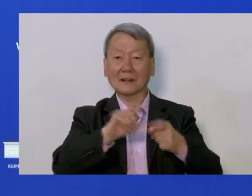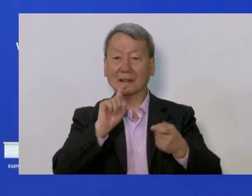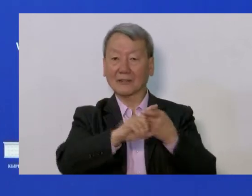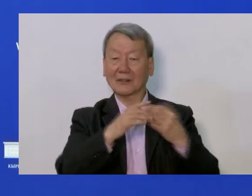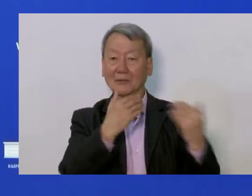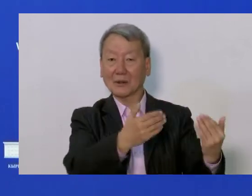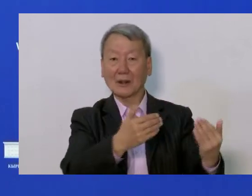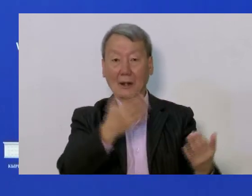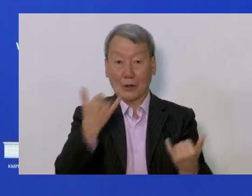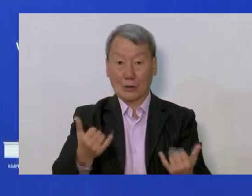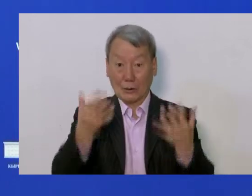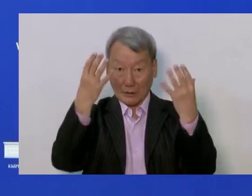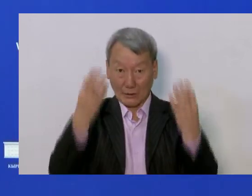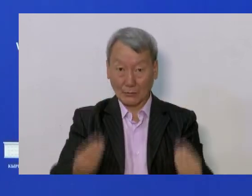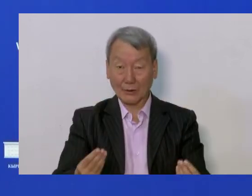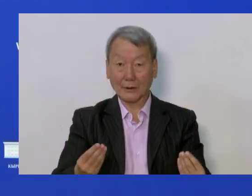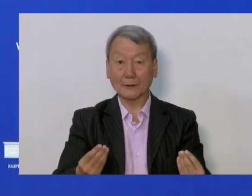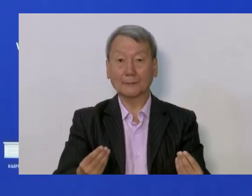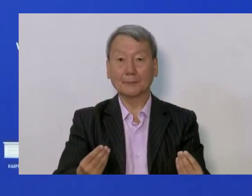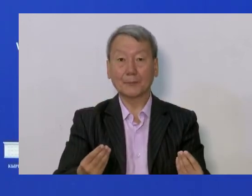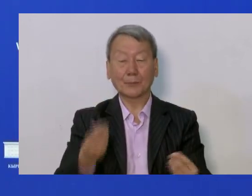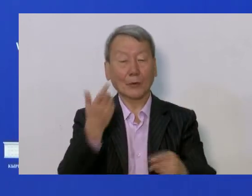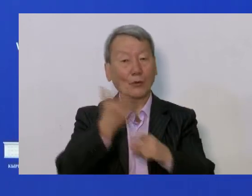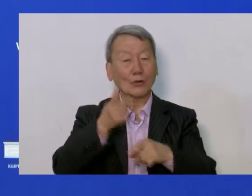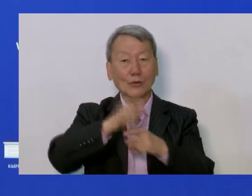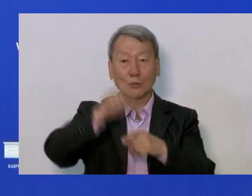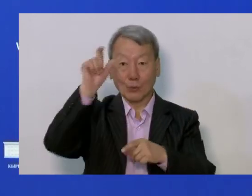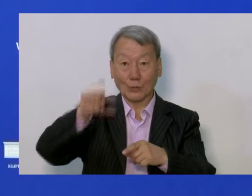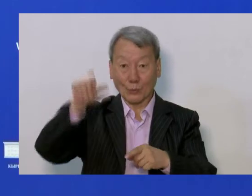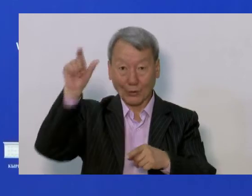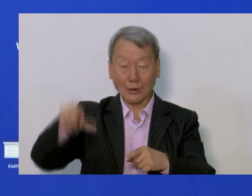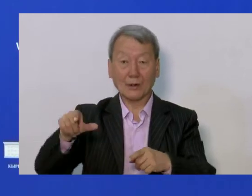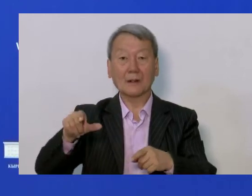ситуации. На сегодня очень много людей,